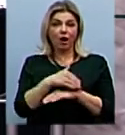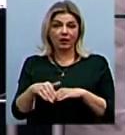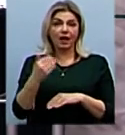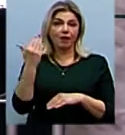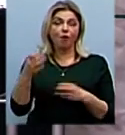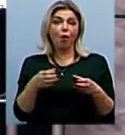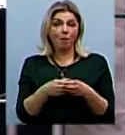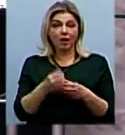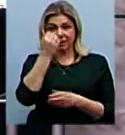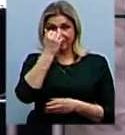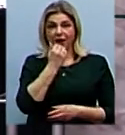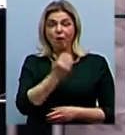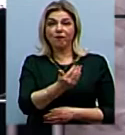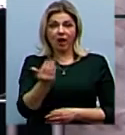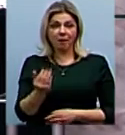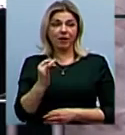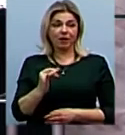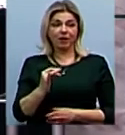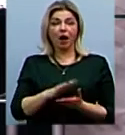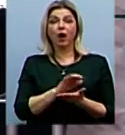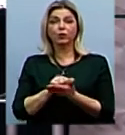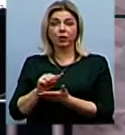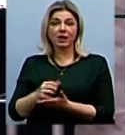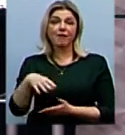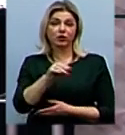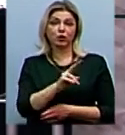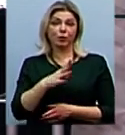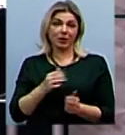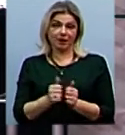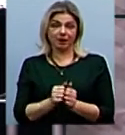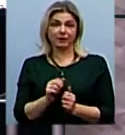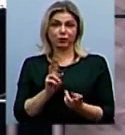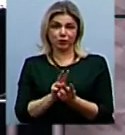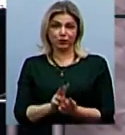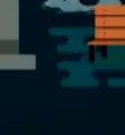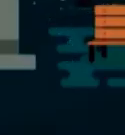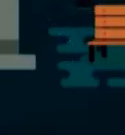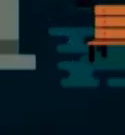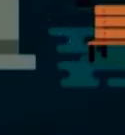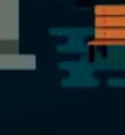команди. Дякую вам, дякую Катерину, дякую усім, хто був з нами. На все добре. До побачення.